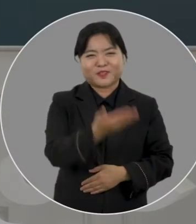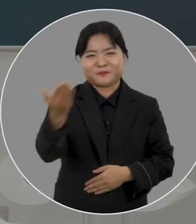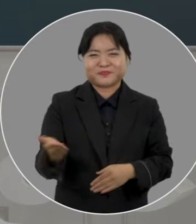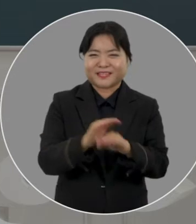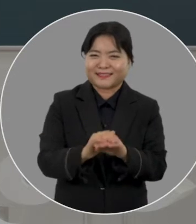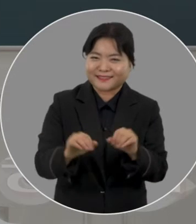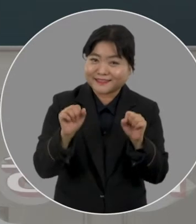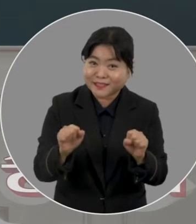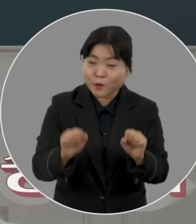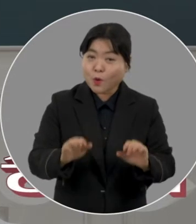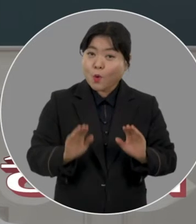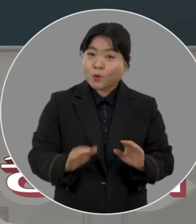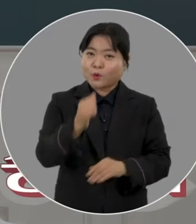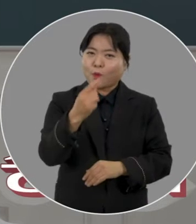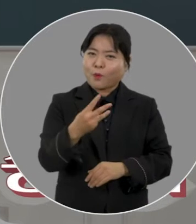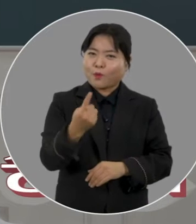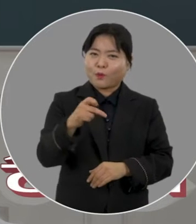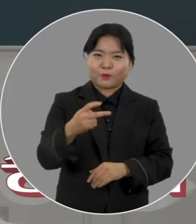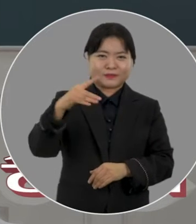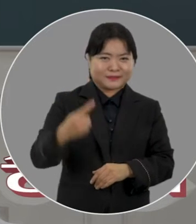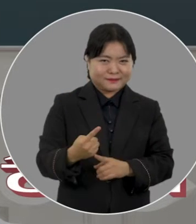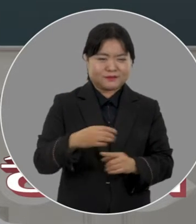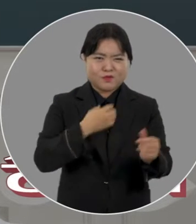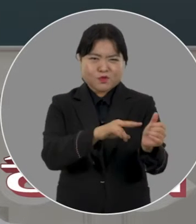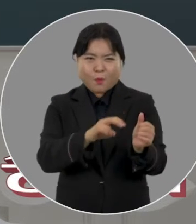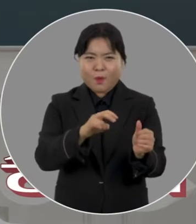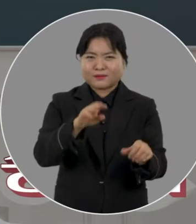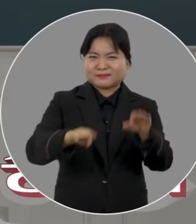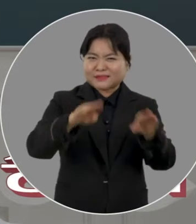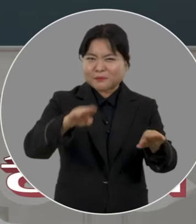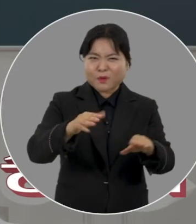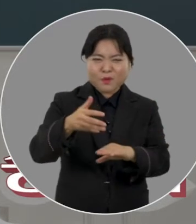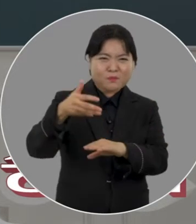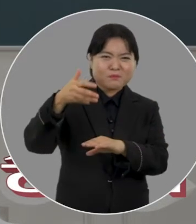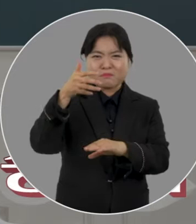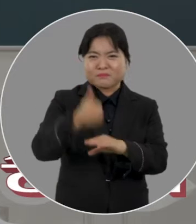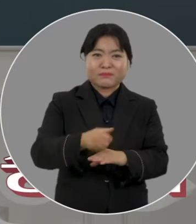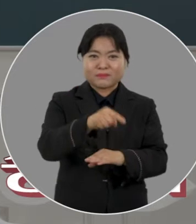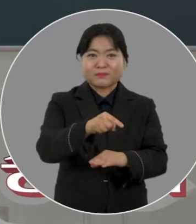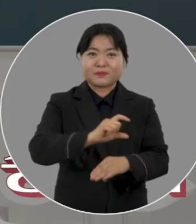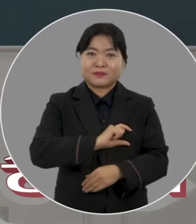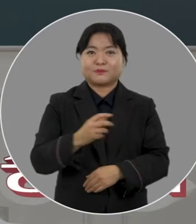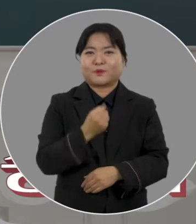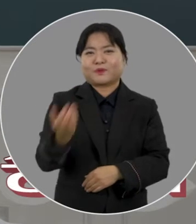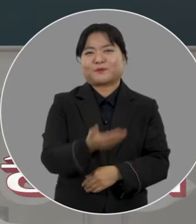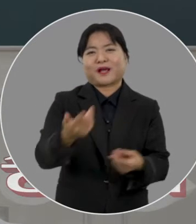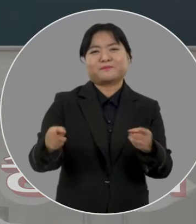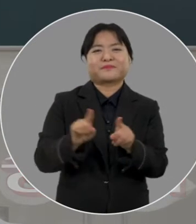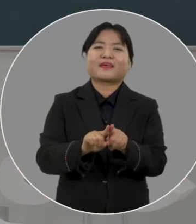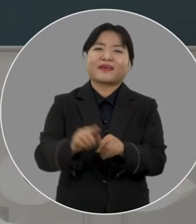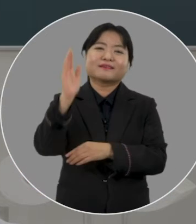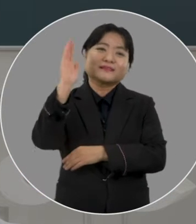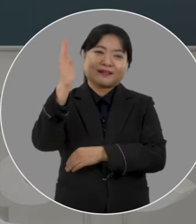여러분 안녕하세요. 오늘 홀로코스트 혐오와 차별의 종착역이라는 이름으로 여러분과 함께 얘기를